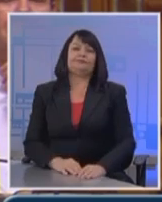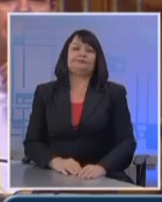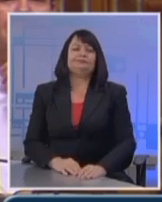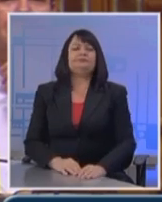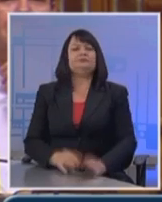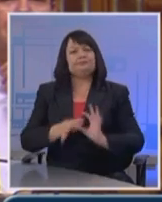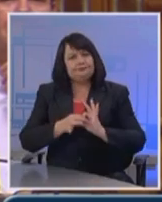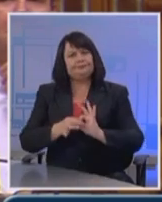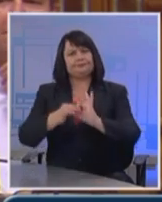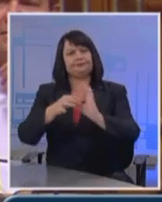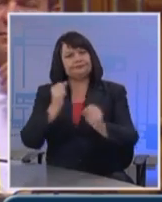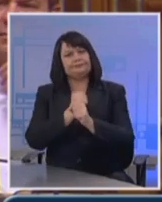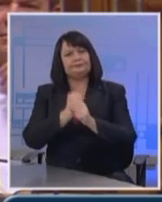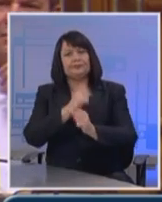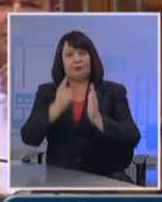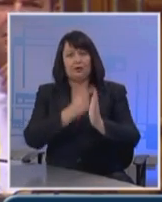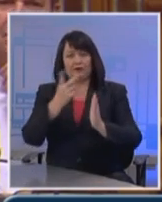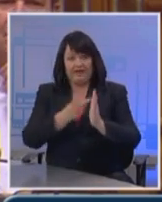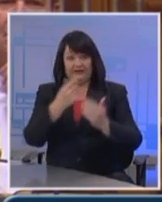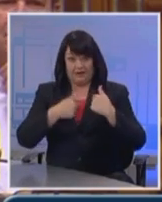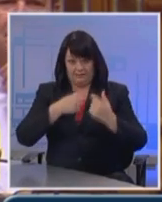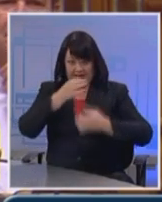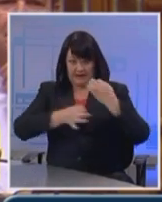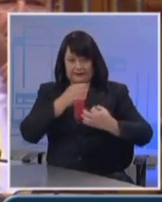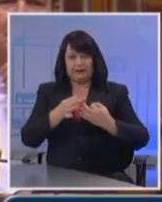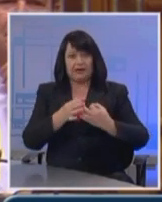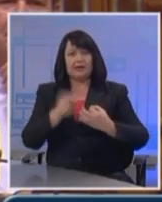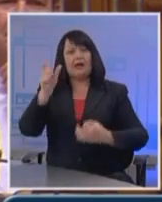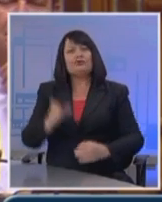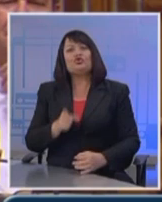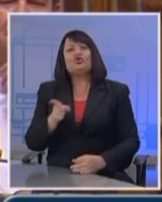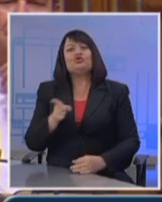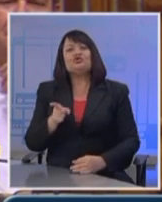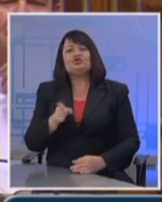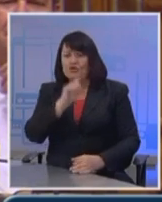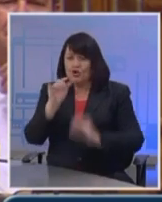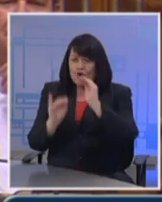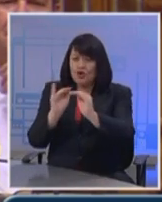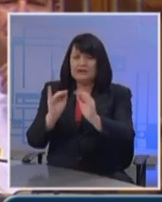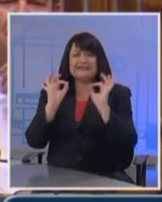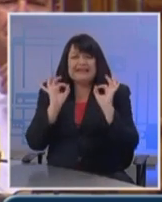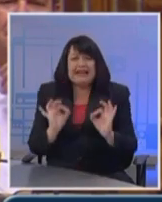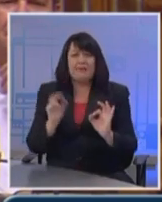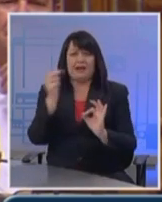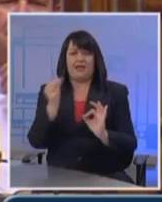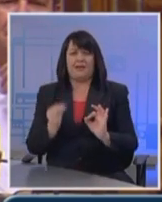Διαρκώς και επιμόνως και στην πρώτη μου ομιλία και στη δεύτερη ομιλία το ρώτησα πάρα πολύ συγκεκριμένα